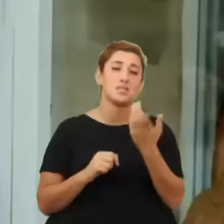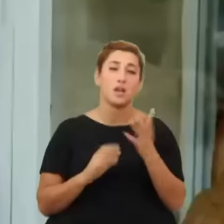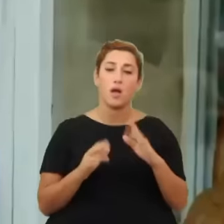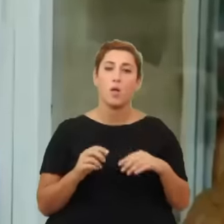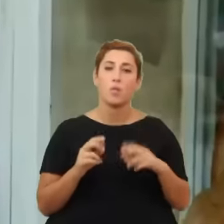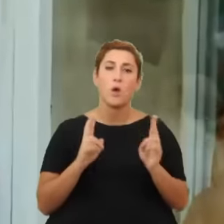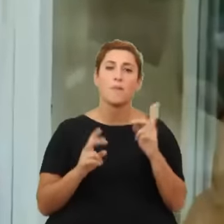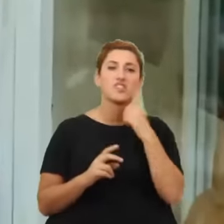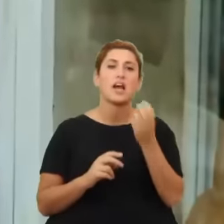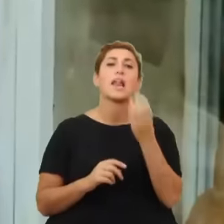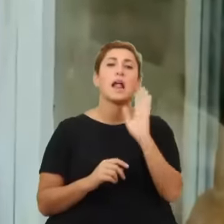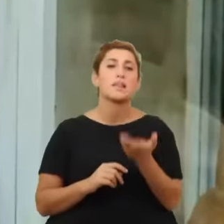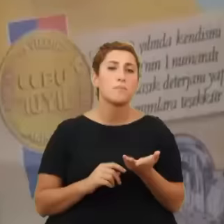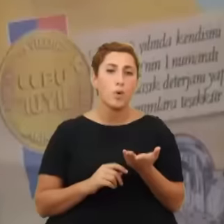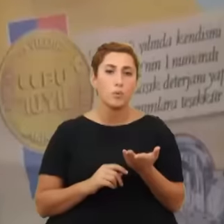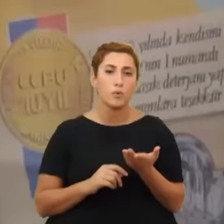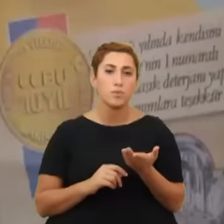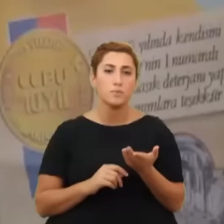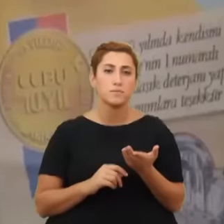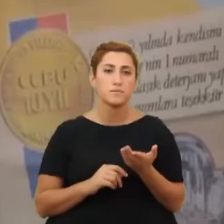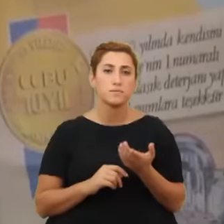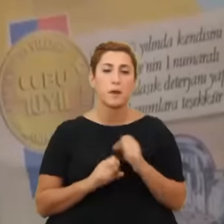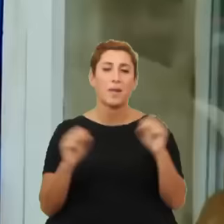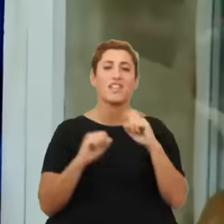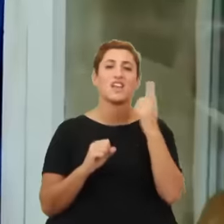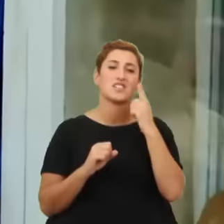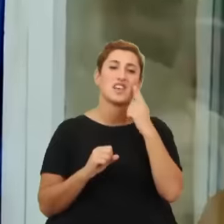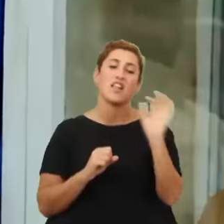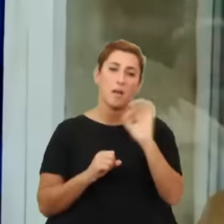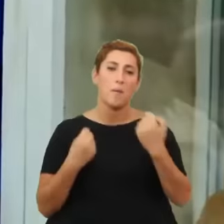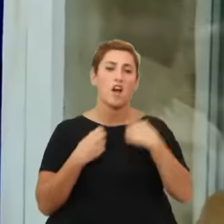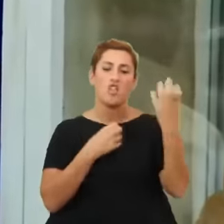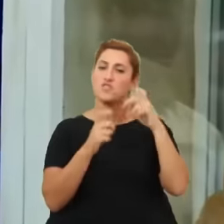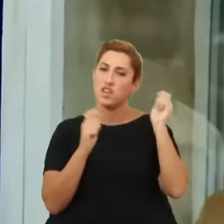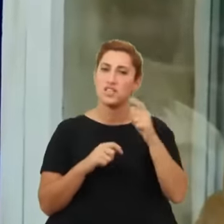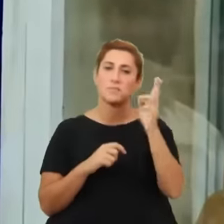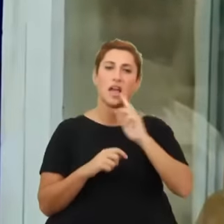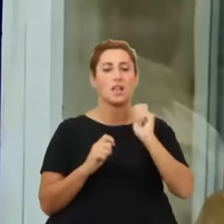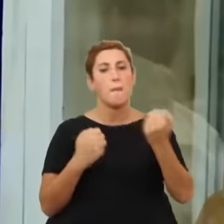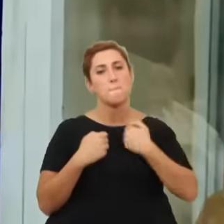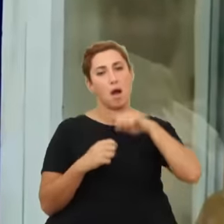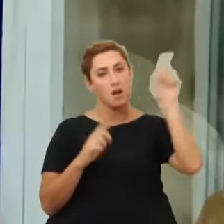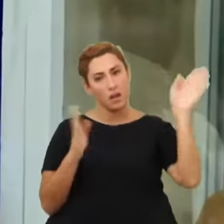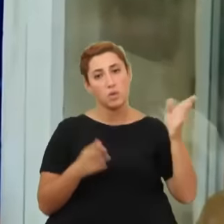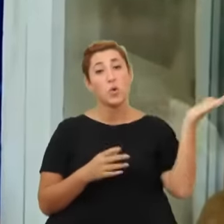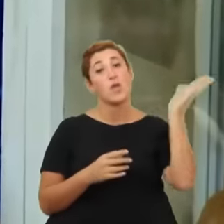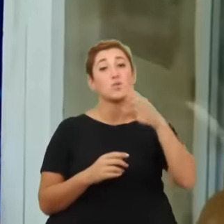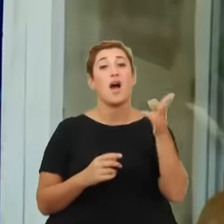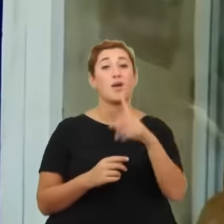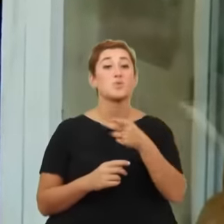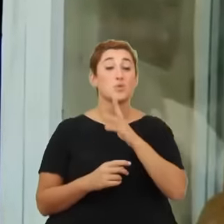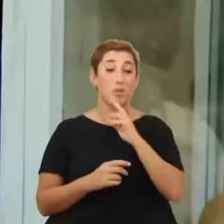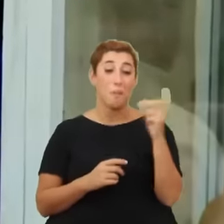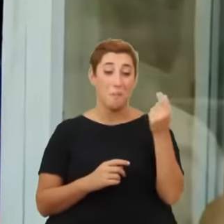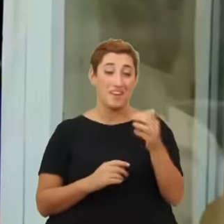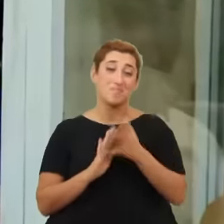Ya normal şeker neyine yetmiyor abicim Allah aşkına? Patlayan şekermiş. Git tabii marketten alışveriş et. Zengin et marketçiyi. Ondan sonra ay sonunda para